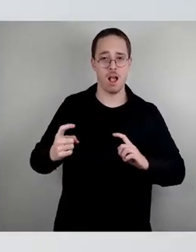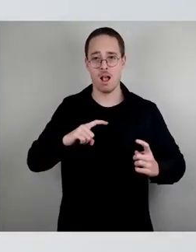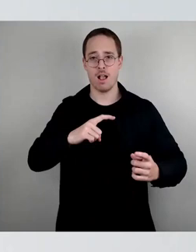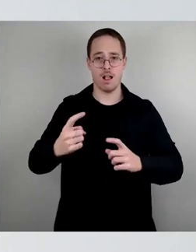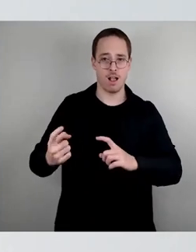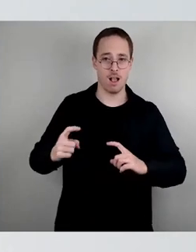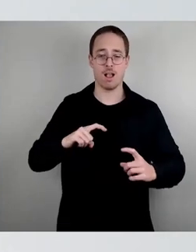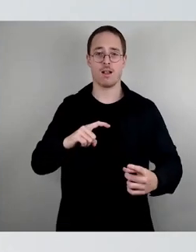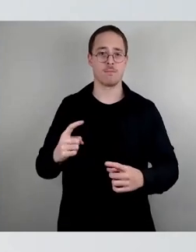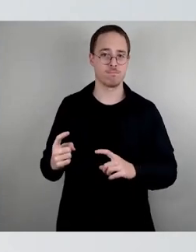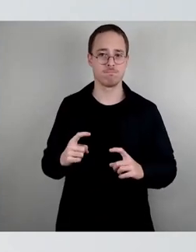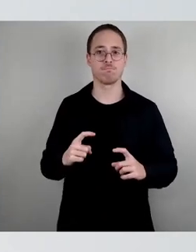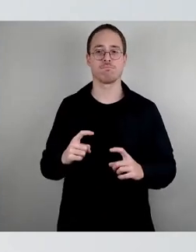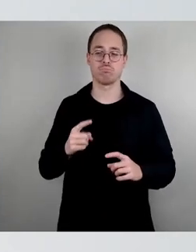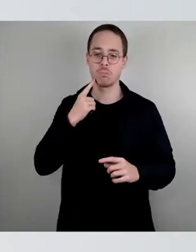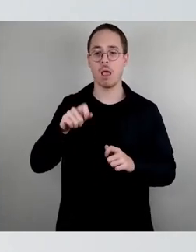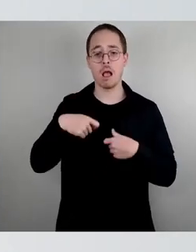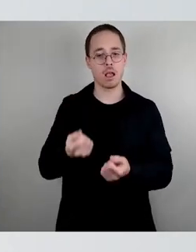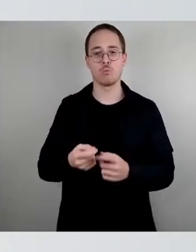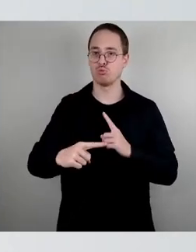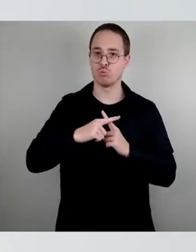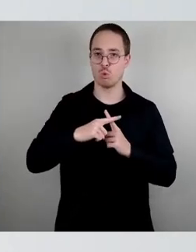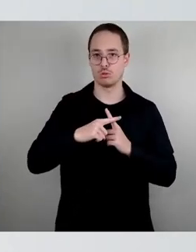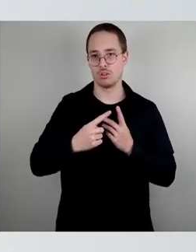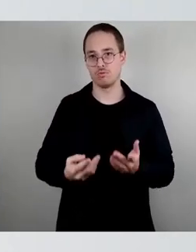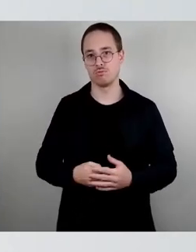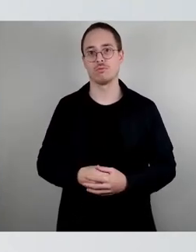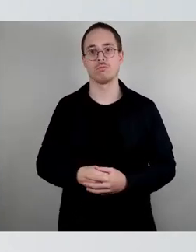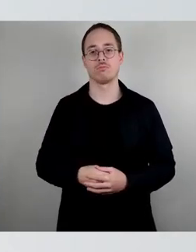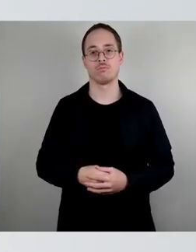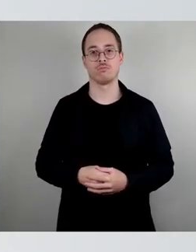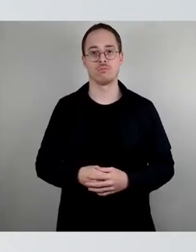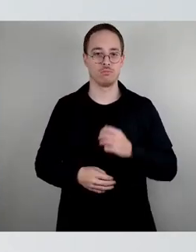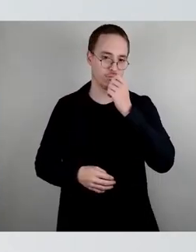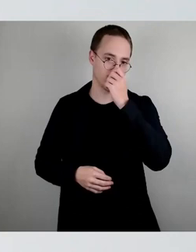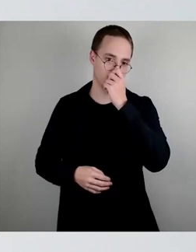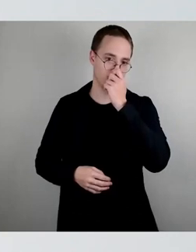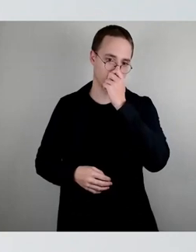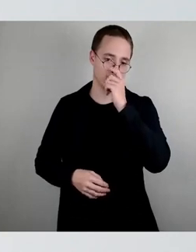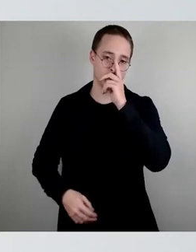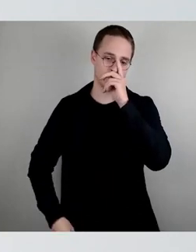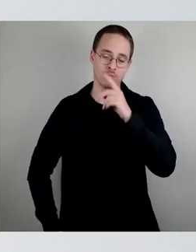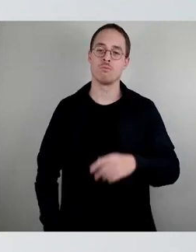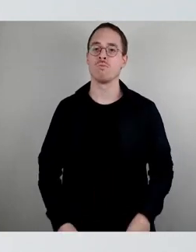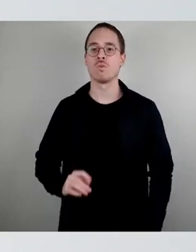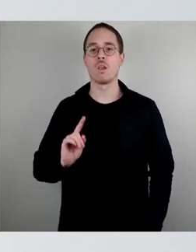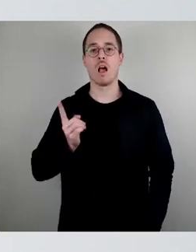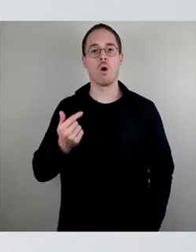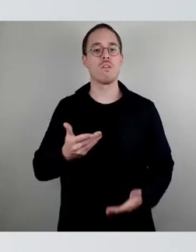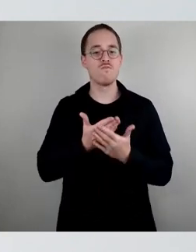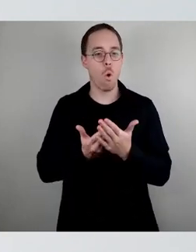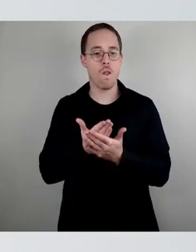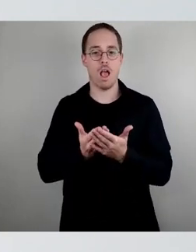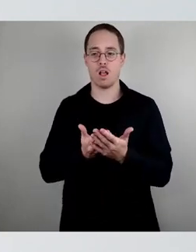Ergebnis geführt hat und die auch durchaus die Vorlage und die weitere Arbeit an dem Thema verbessert